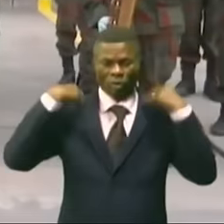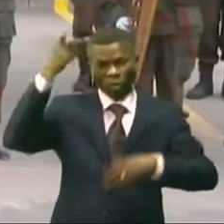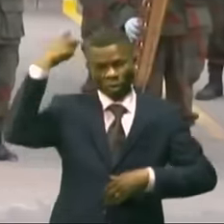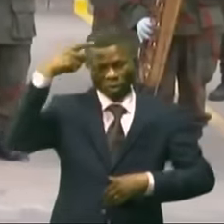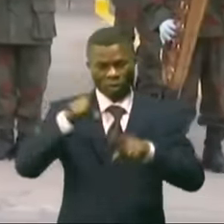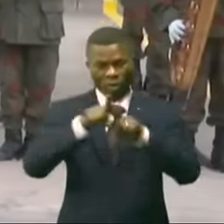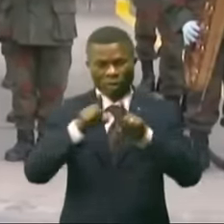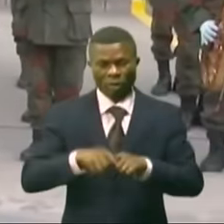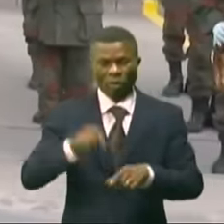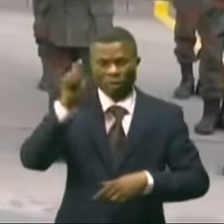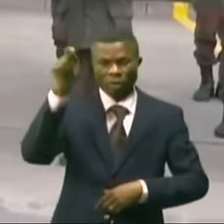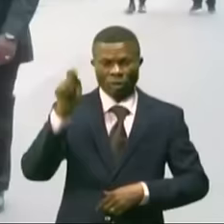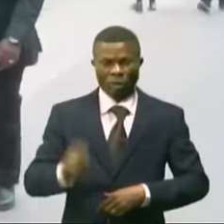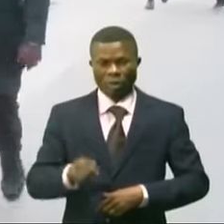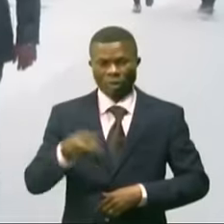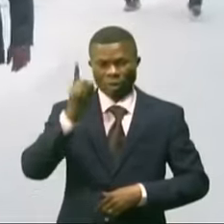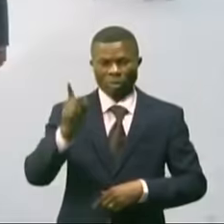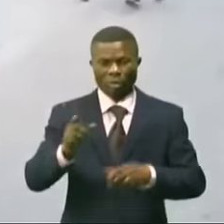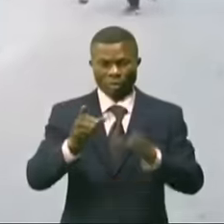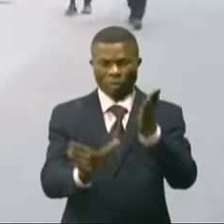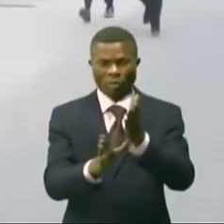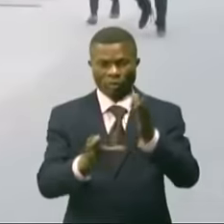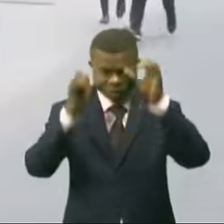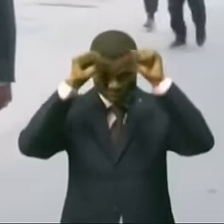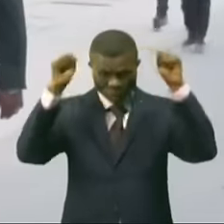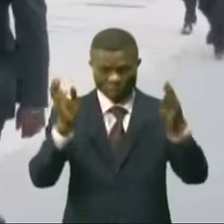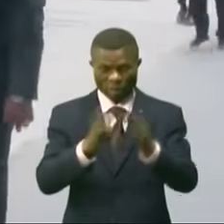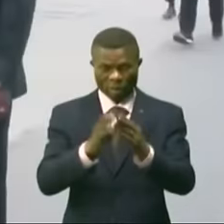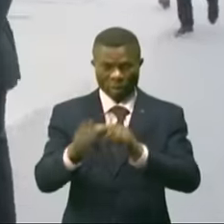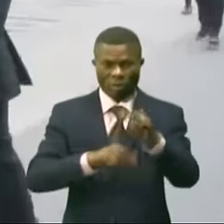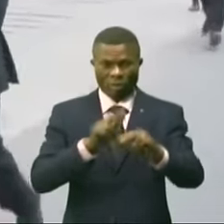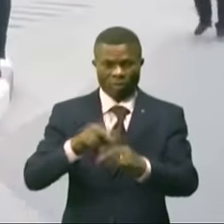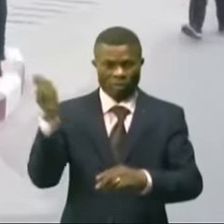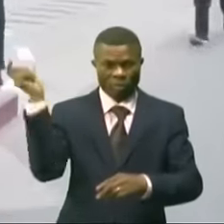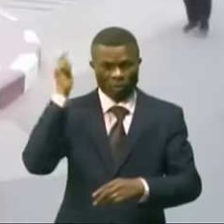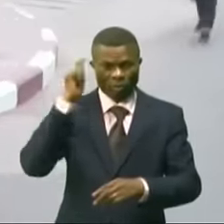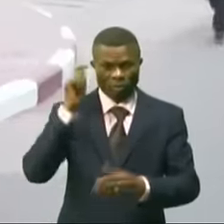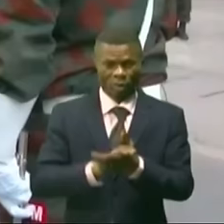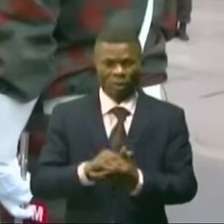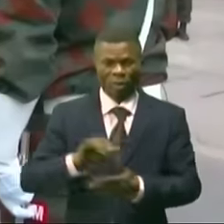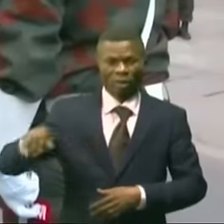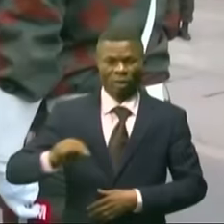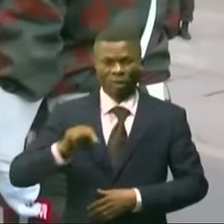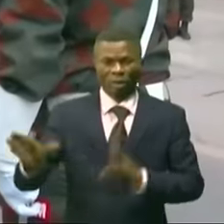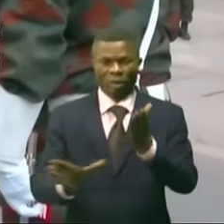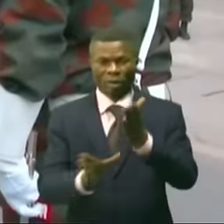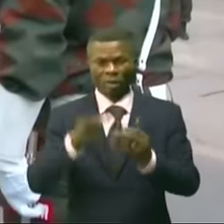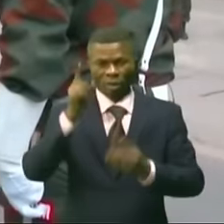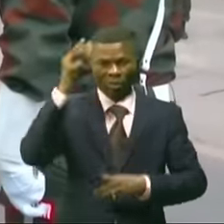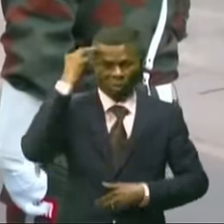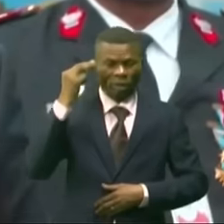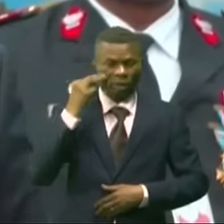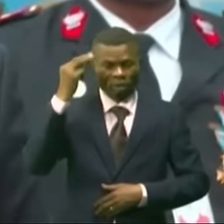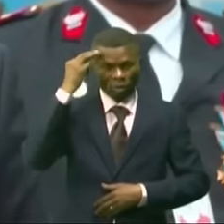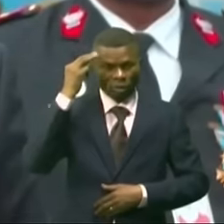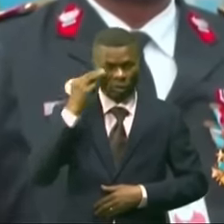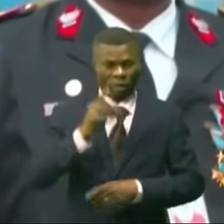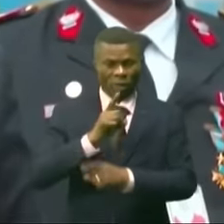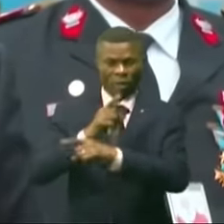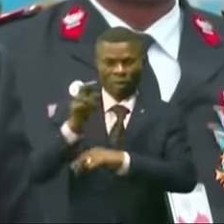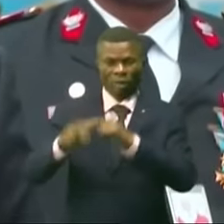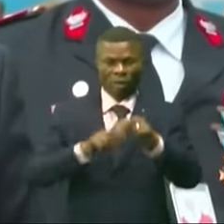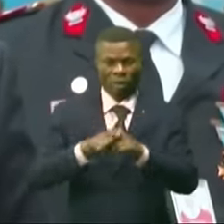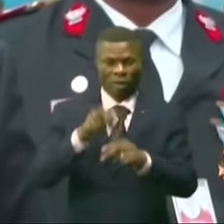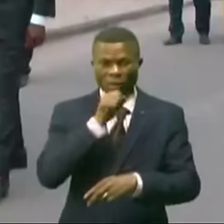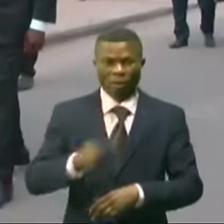politiques et militaires don le premier vice-président de l'Assemblée nationale le professeur Jean-Claude tchulumbaay le vice-Premier ministre ministre de la Défense